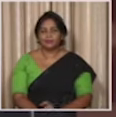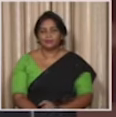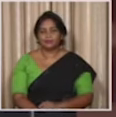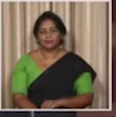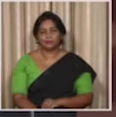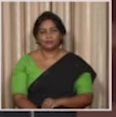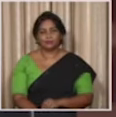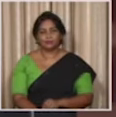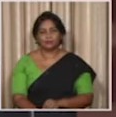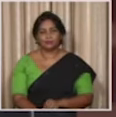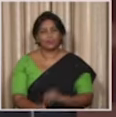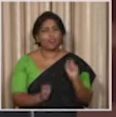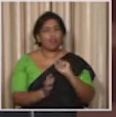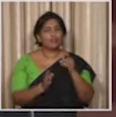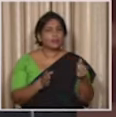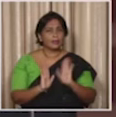මේ කච්චේරියක් නෙමෙයි.